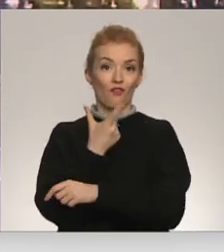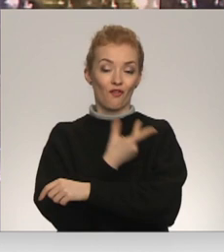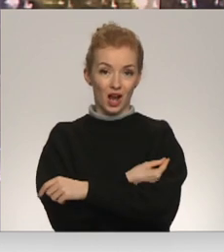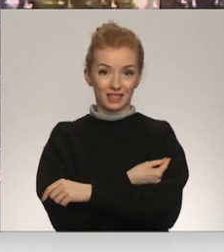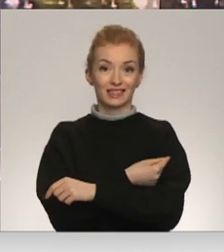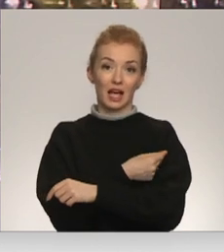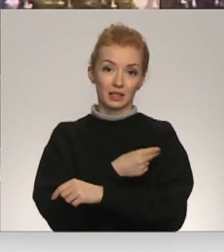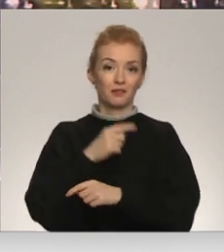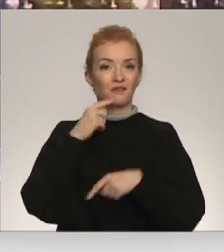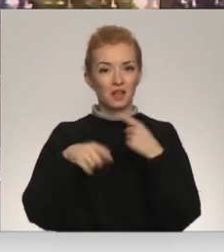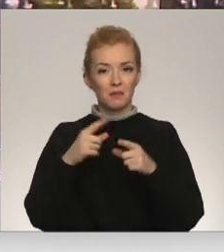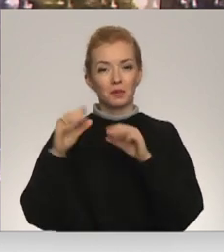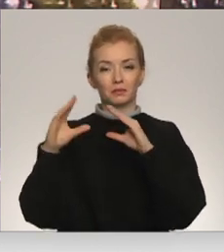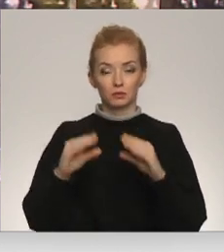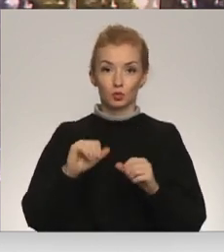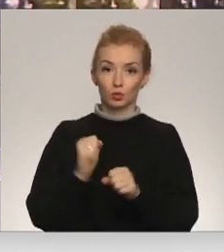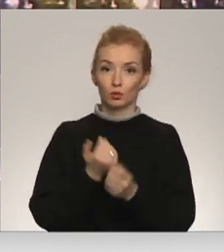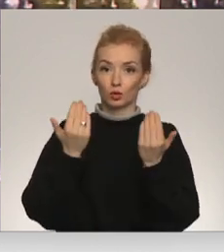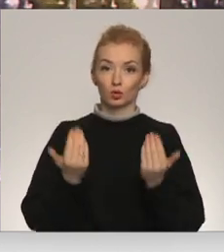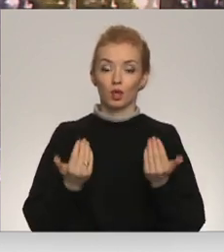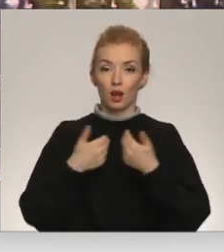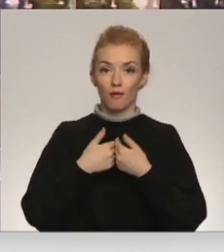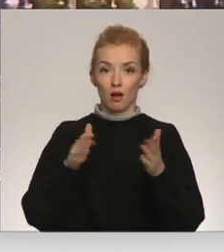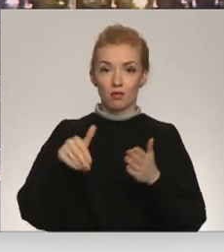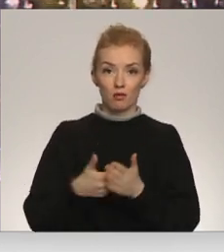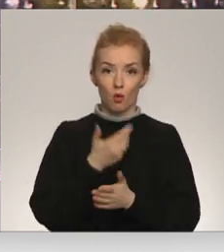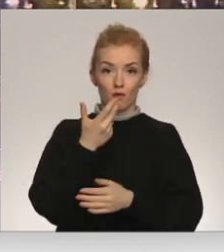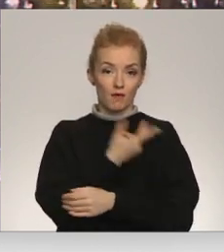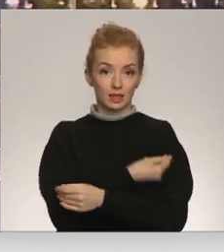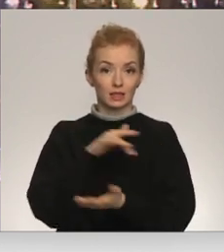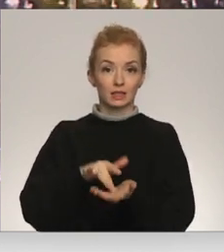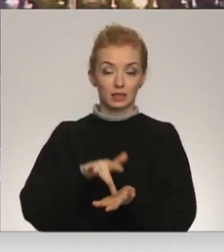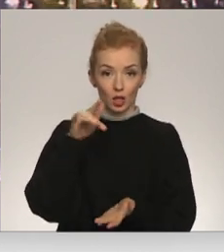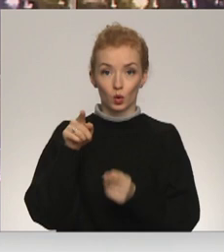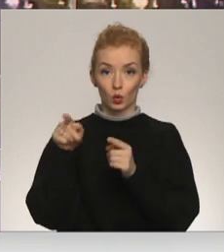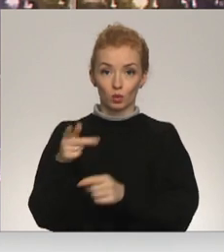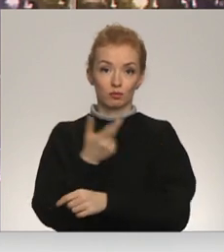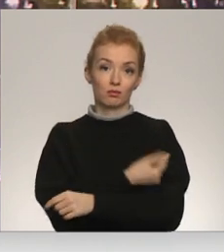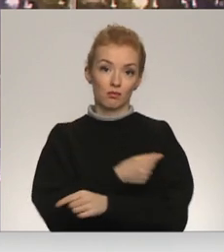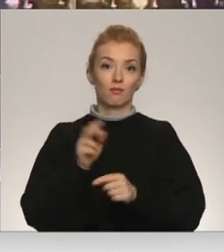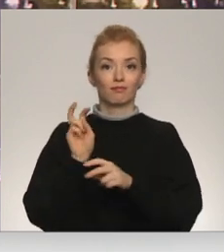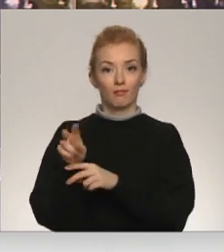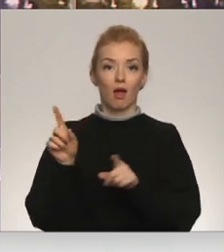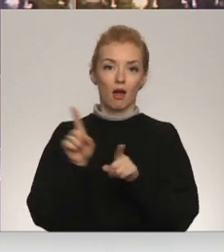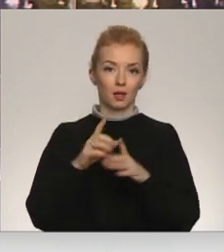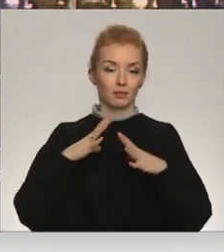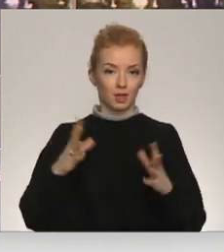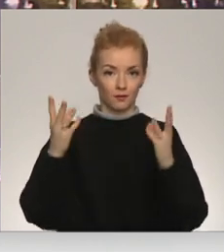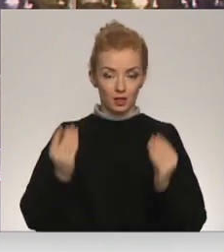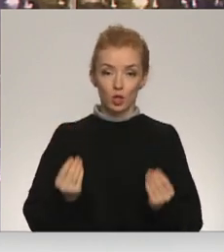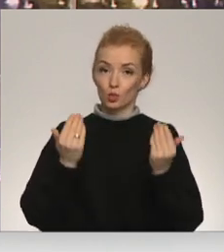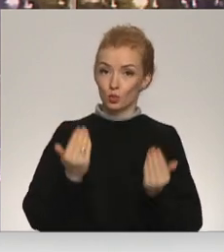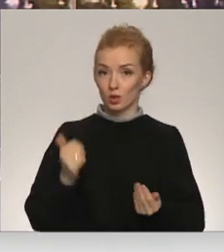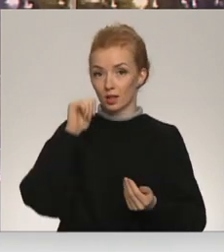plok, šodien durvis vēruši vairāk jauni vakcinācijas centri. Tajos varēs potēties arī brīvdienās. Tāpat šodien un rīt